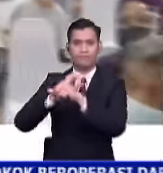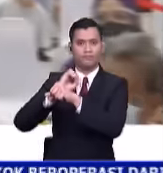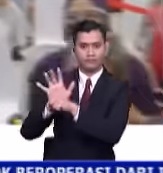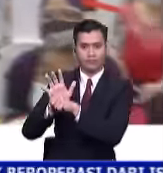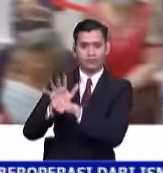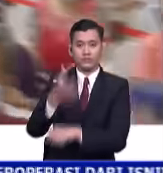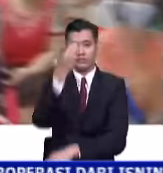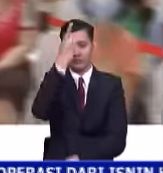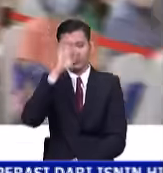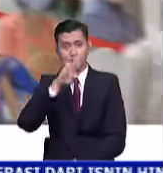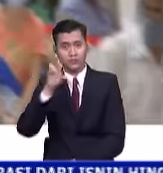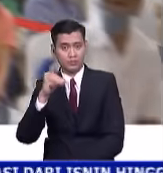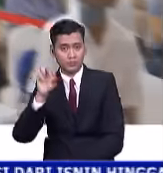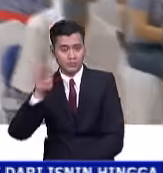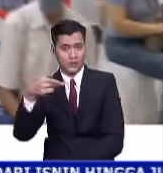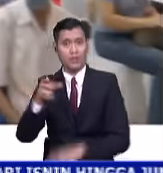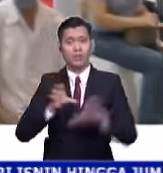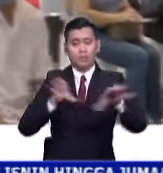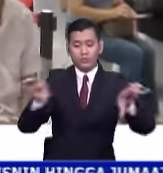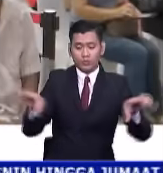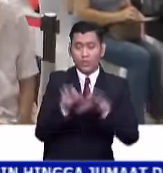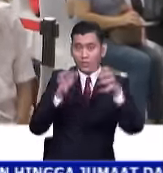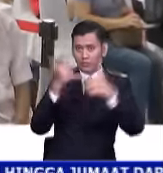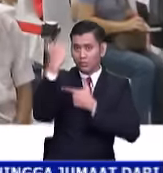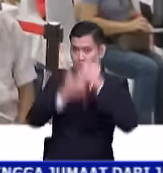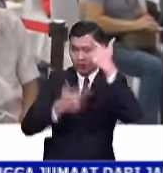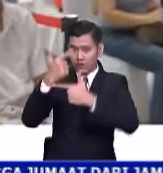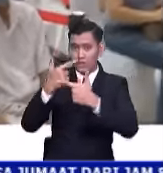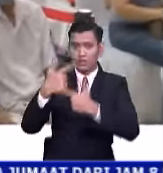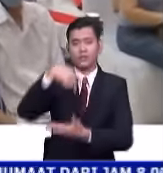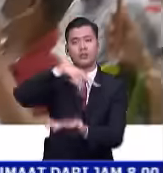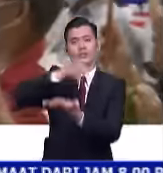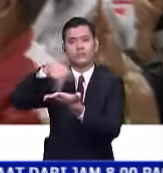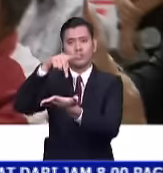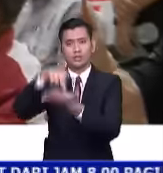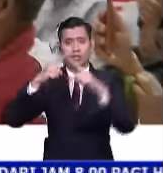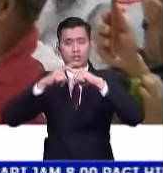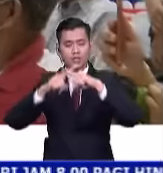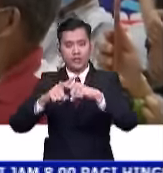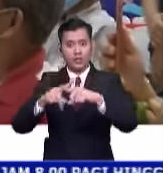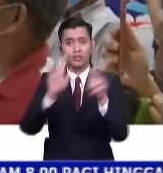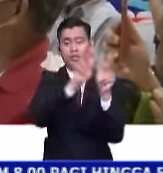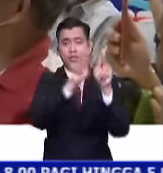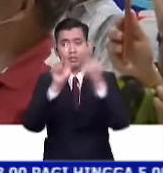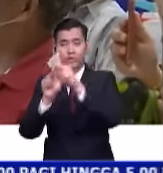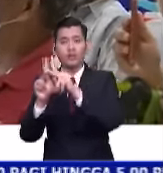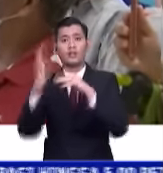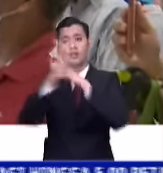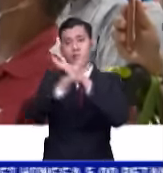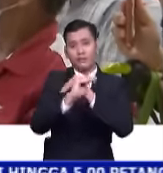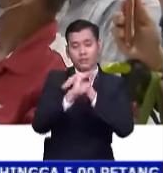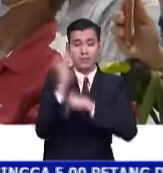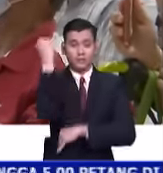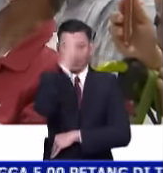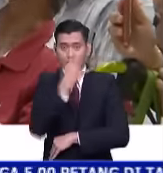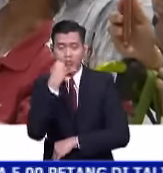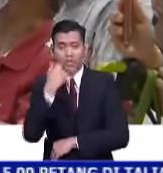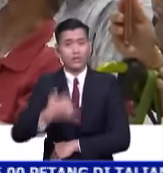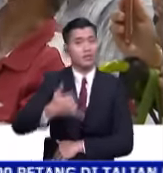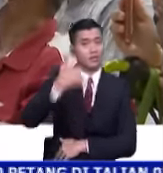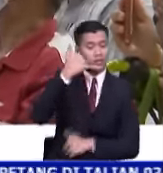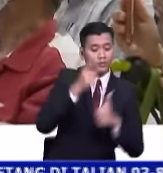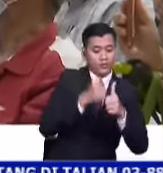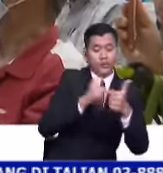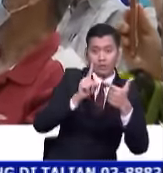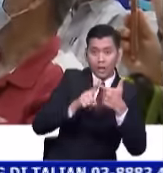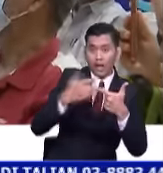Datuk Zuraida melakukan lawatan kerja di PPV Dewan Orang Ramai Kampung Ampang Indah. Selain pusat panggilan telefon, sistem sokongan